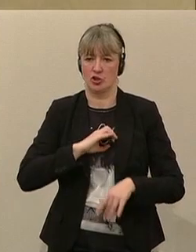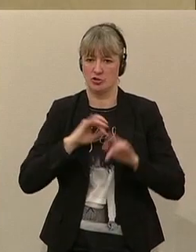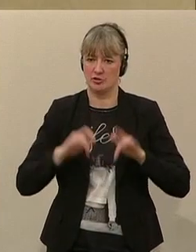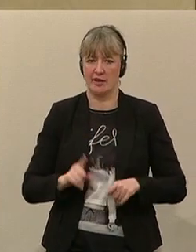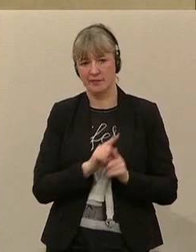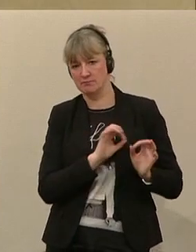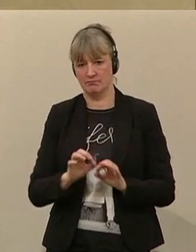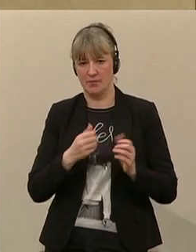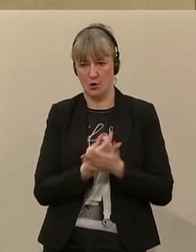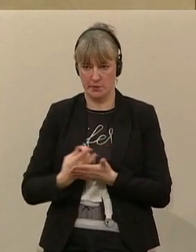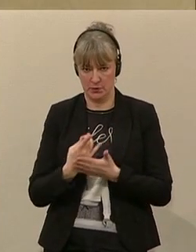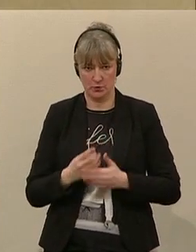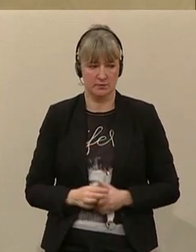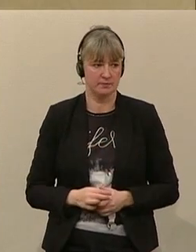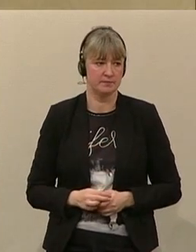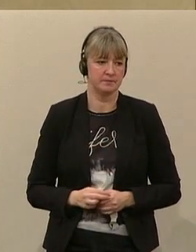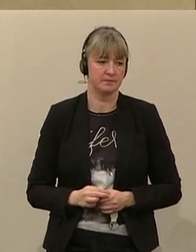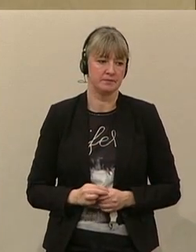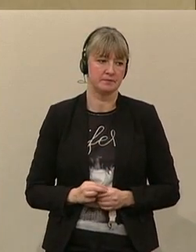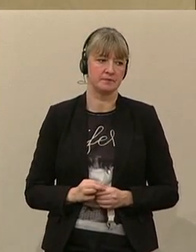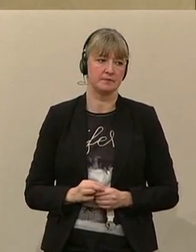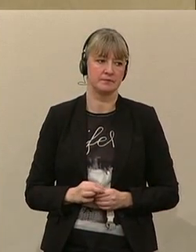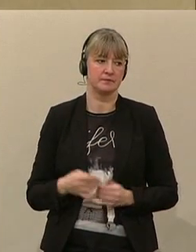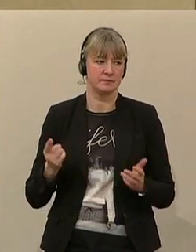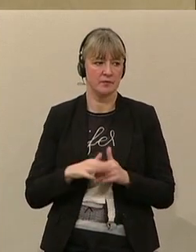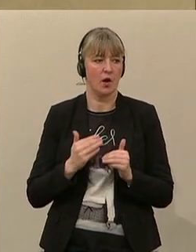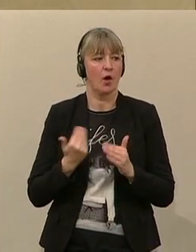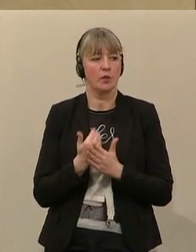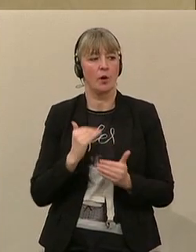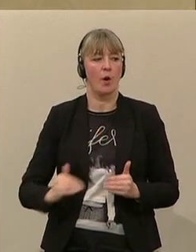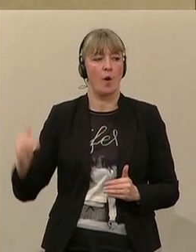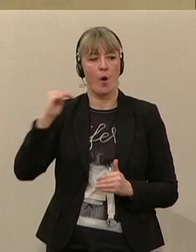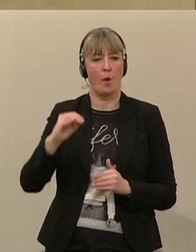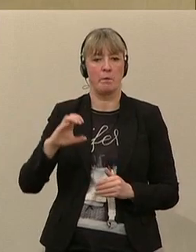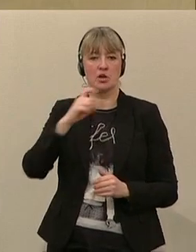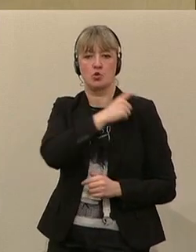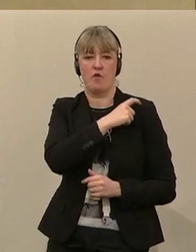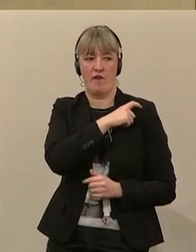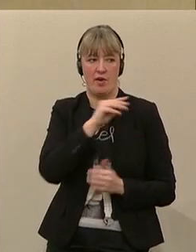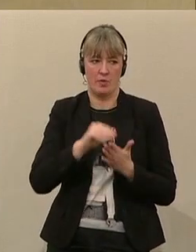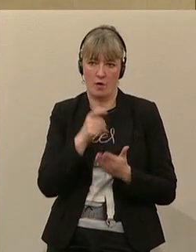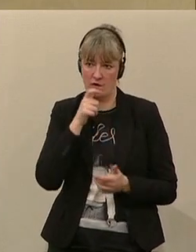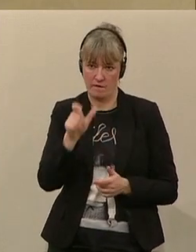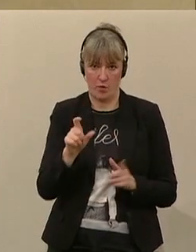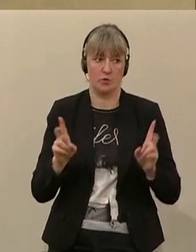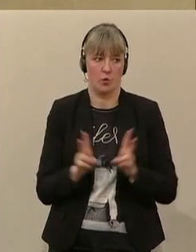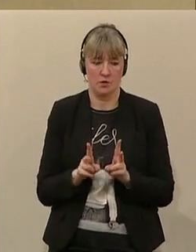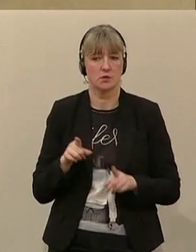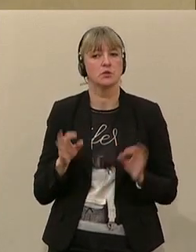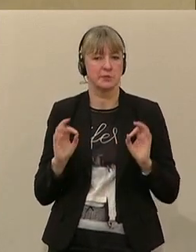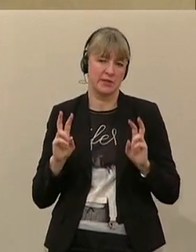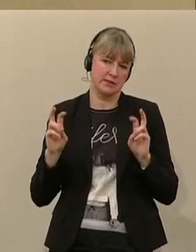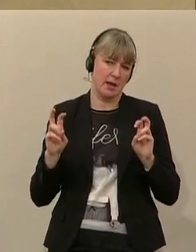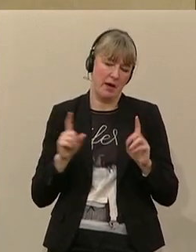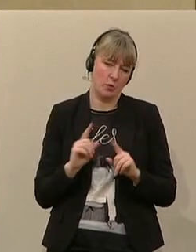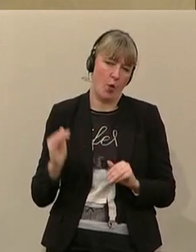eine ordentliche Ausbildung zu bekommen. Ein paar Worte noch kurz zur NOST, zur neuen Oberstufe. Das war uns auch nicht unwichtig, ist vielleicht ein sehr spezielles Thema, das